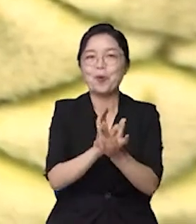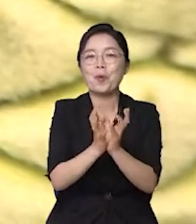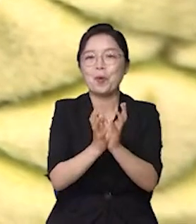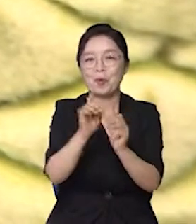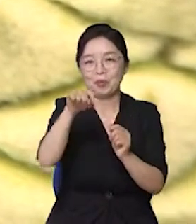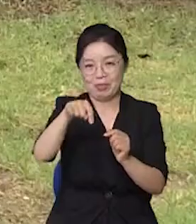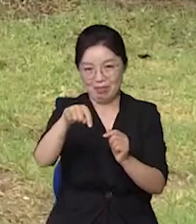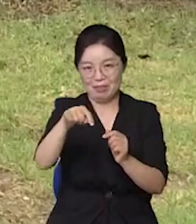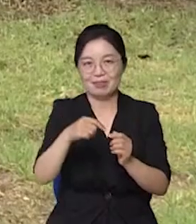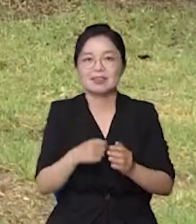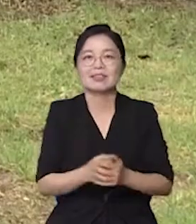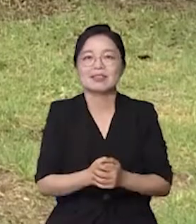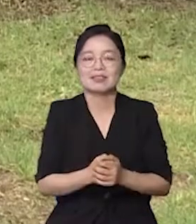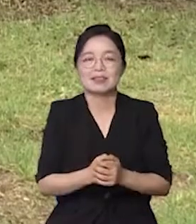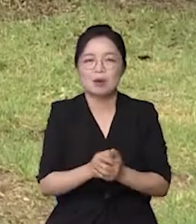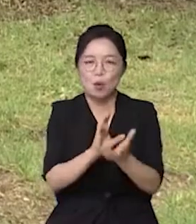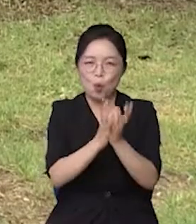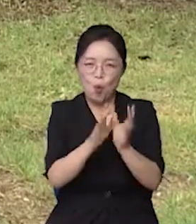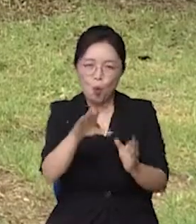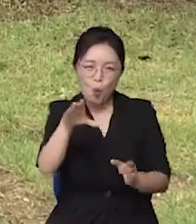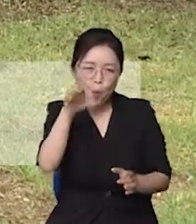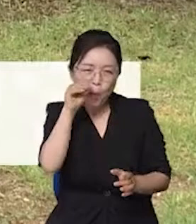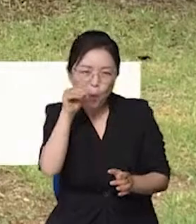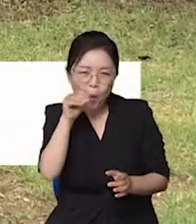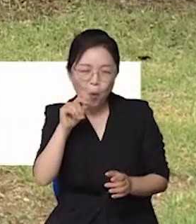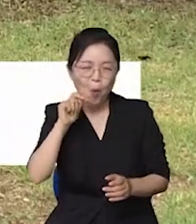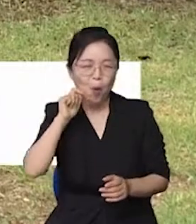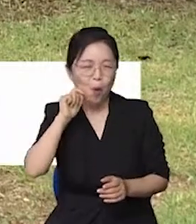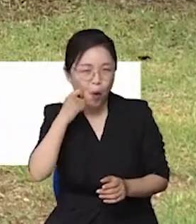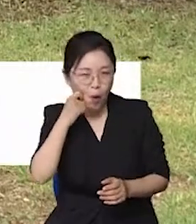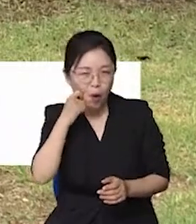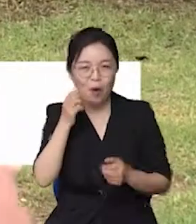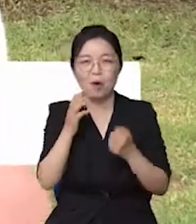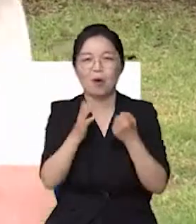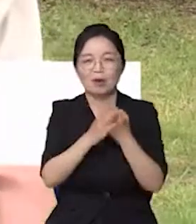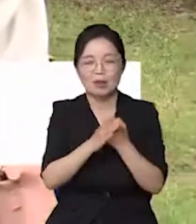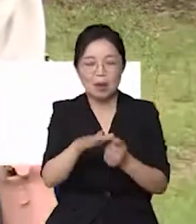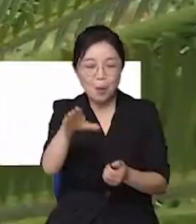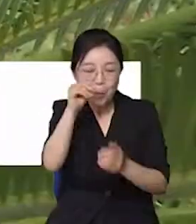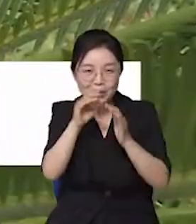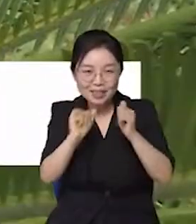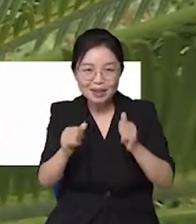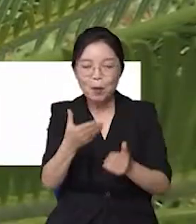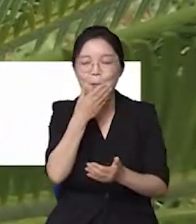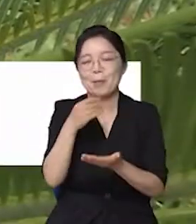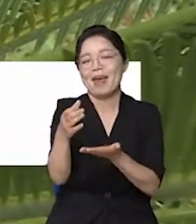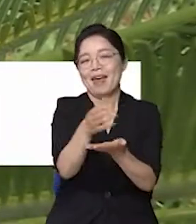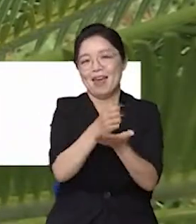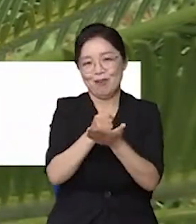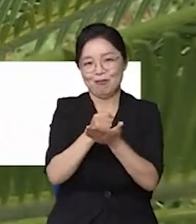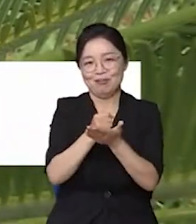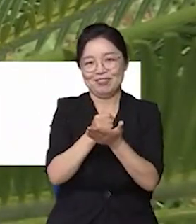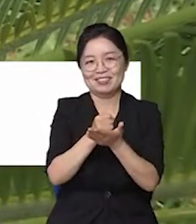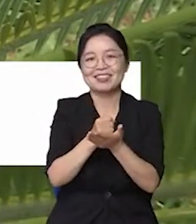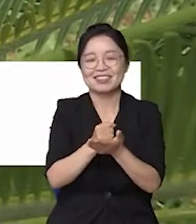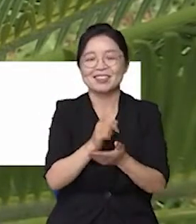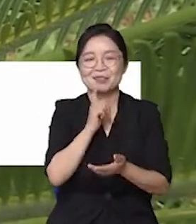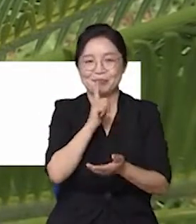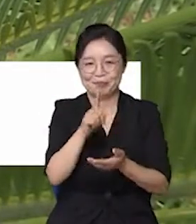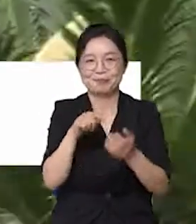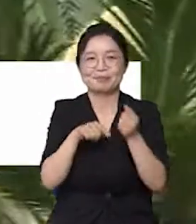소철꽃입니다. 꽃을 볼 기회가 적어 꽃을 본 사람들에게는 행운을 가져다주는 행운의 꽃으로도